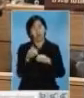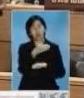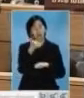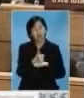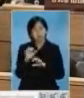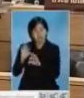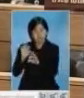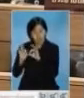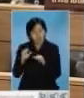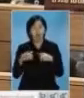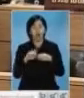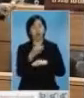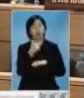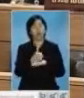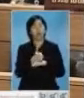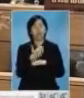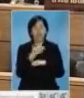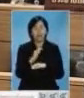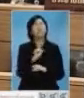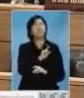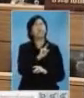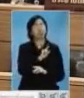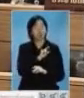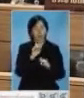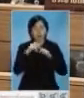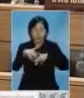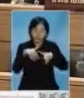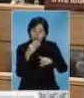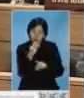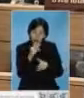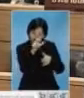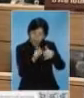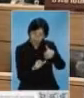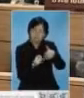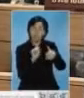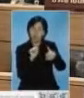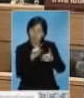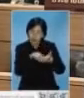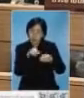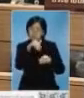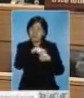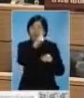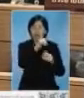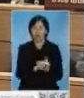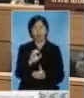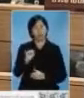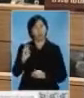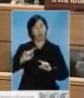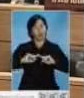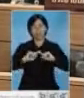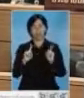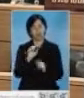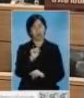ล้วถือว่าพรรคเลือกคนแล้วประชาชนก็ไปเลือกพรรคในที่สุดเขาก็มาเป็นส.ส.แต่สว.เราอยากจะได้คนหลากหลายอ